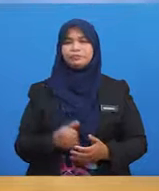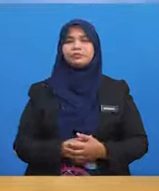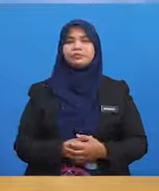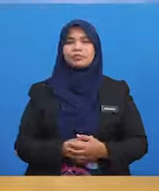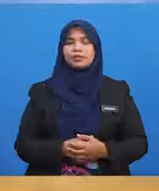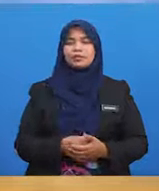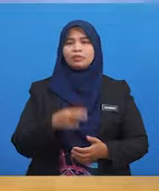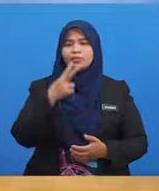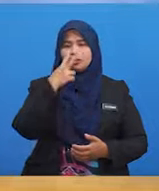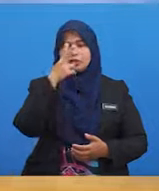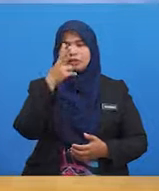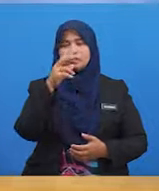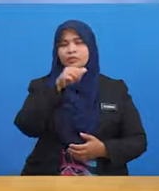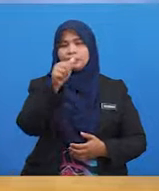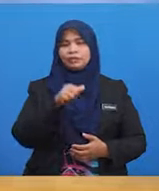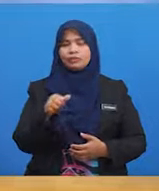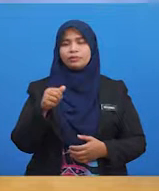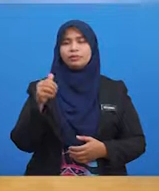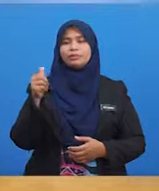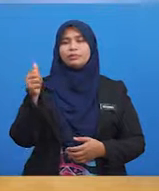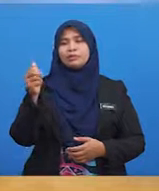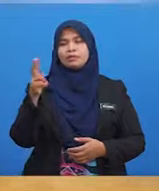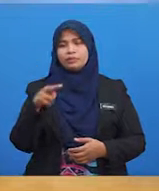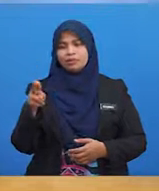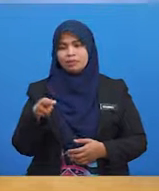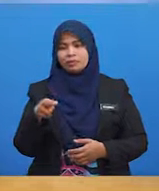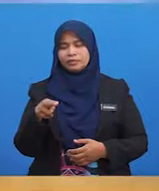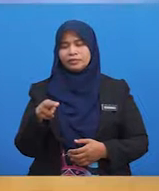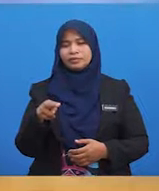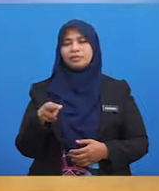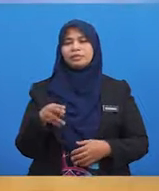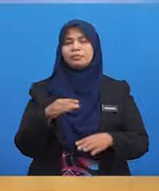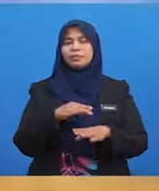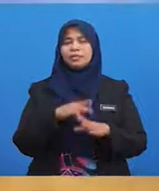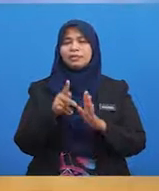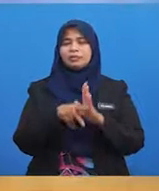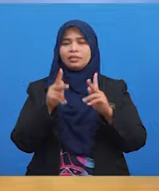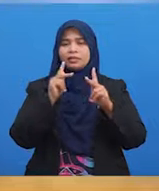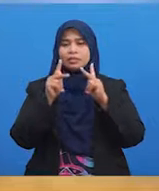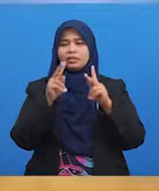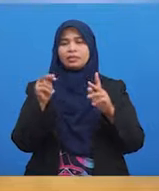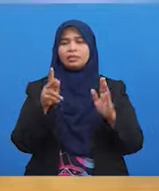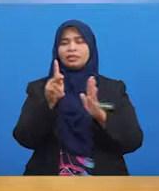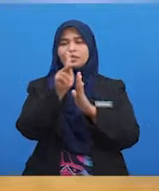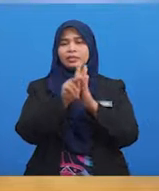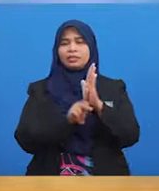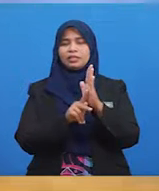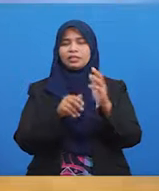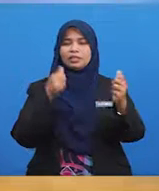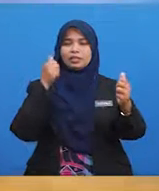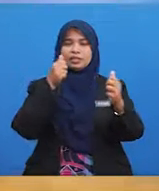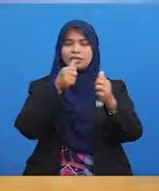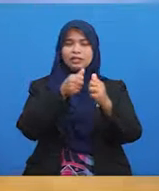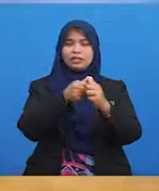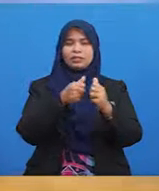Perhatikan huruf hamzah pada perkataan ke arah.